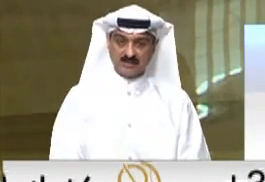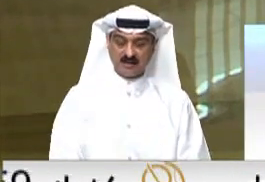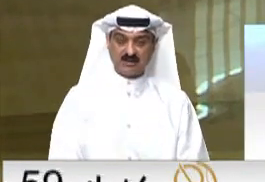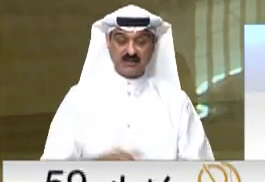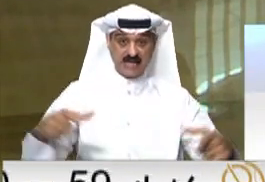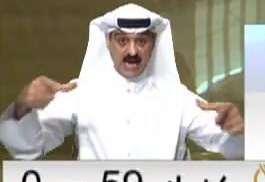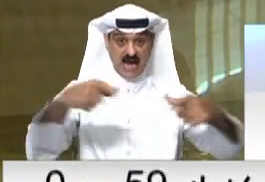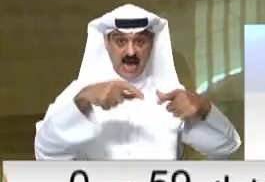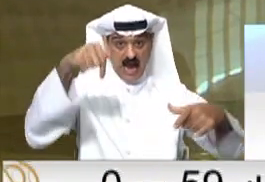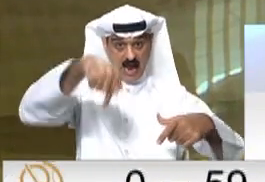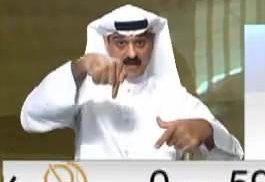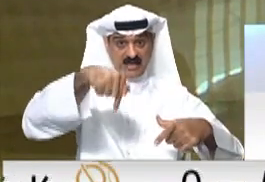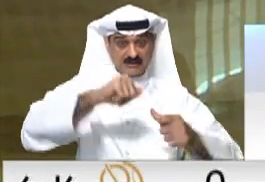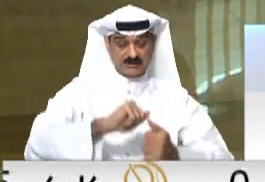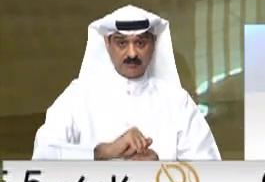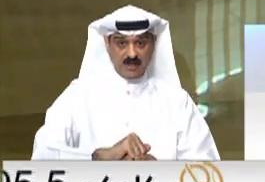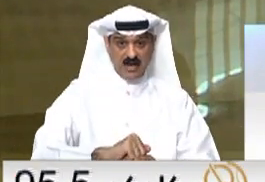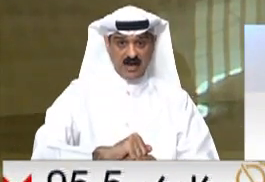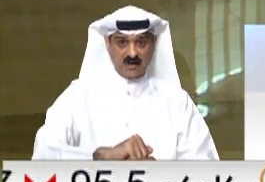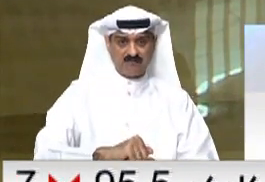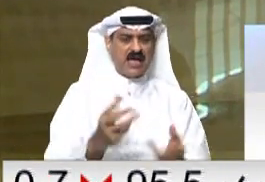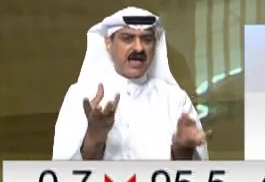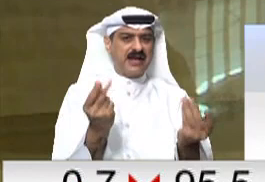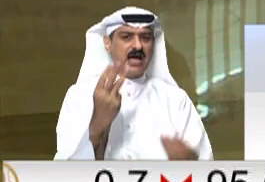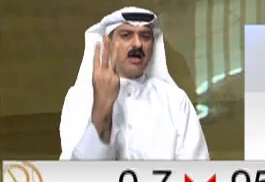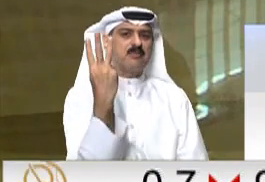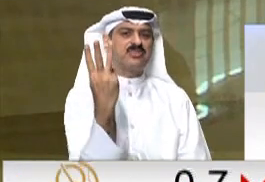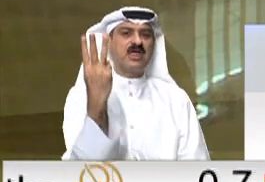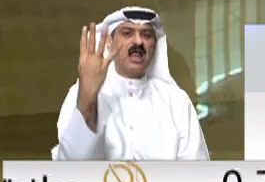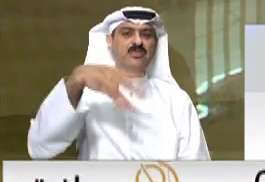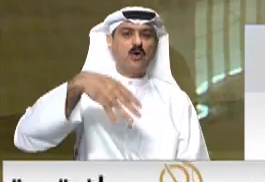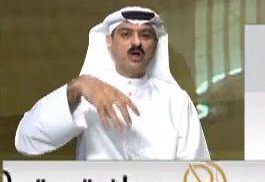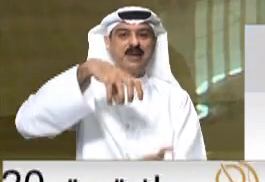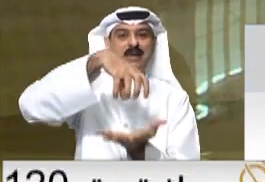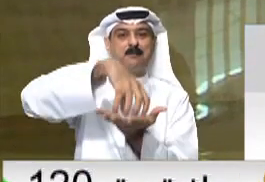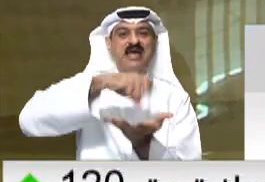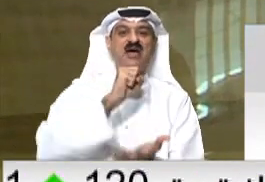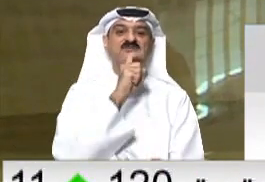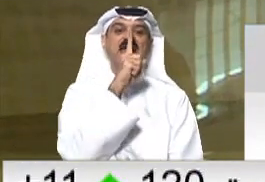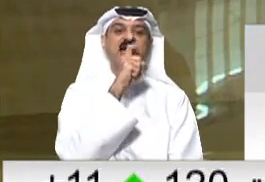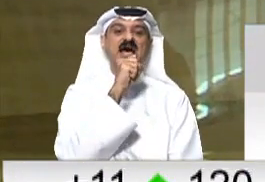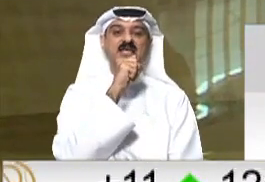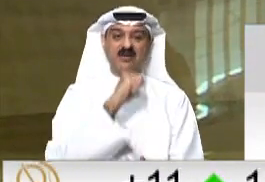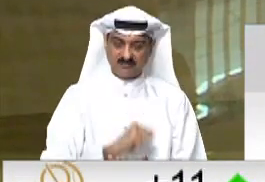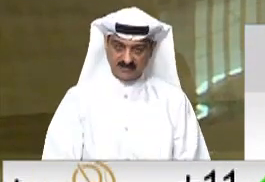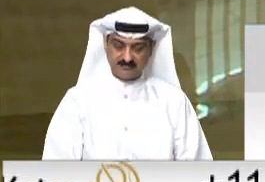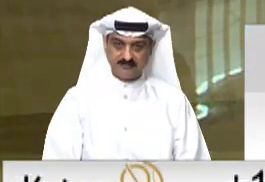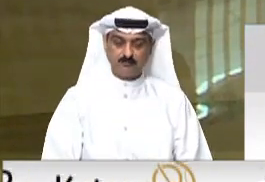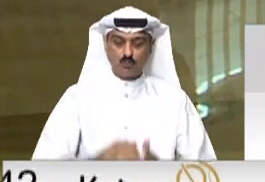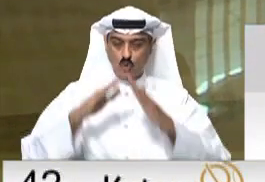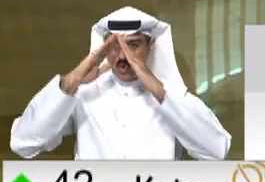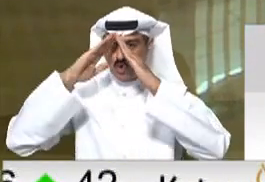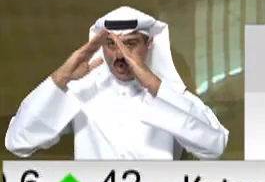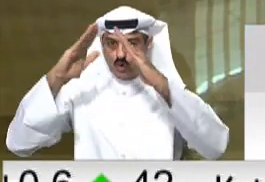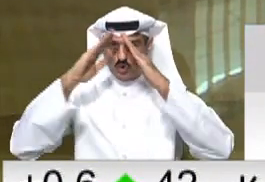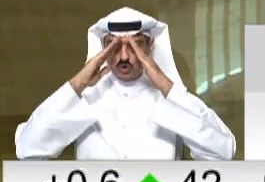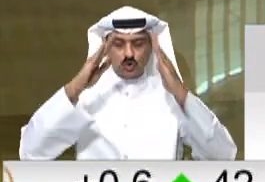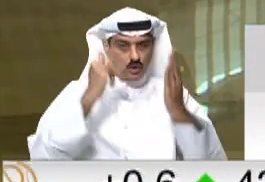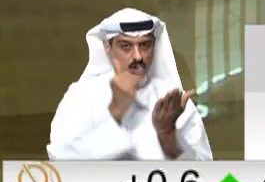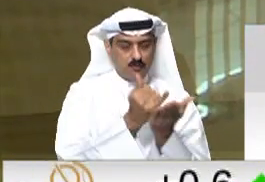الاجتماع رقم 43 في دولة قطر الشقيقة. طبعا شاكر لرعايتهم هذا